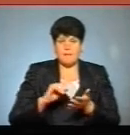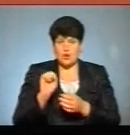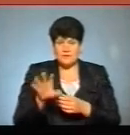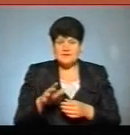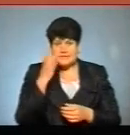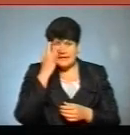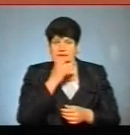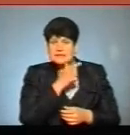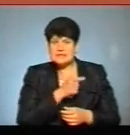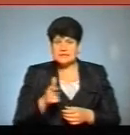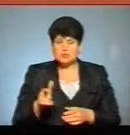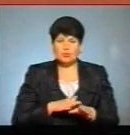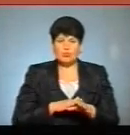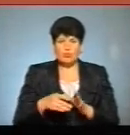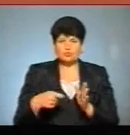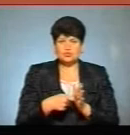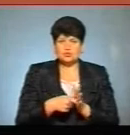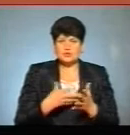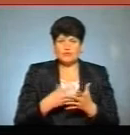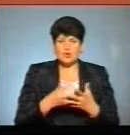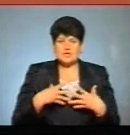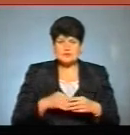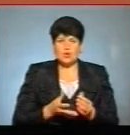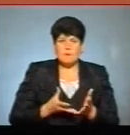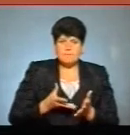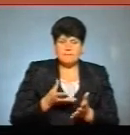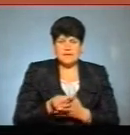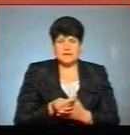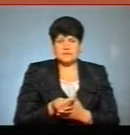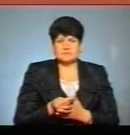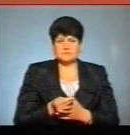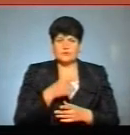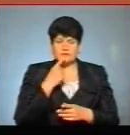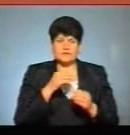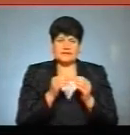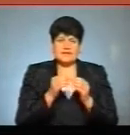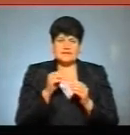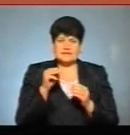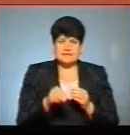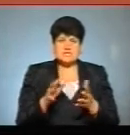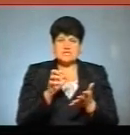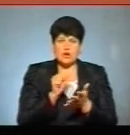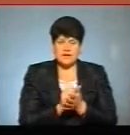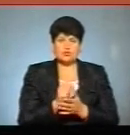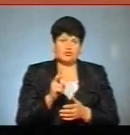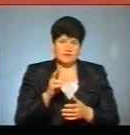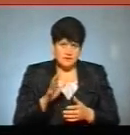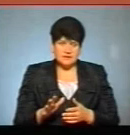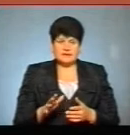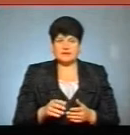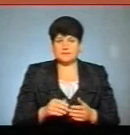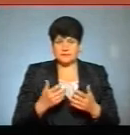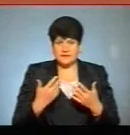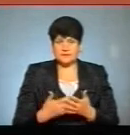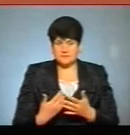літній сезон повністю кормить свою сім'ю. Плата, як він казав, 10 тисяч за оренду квартири. Ну, якась хороша квартира, не знаю.